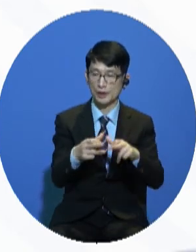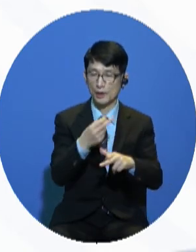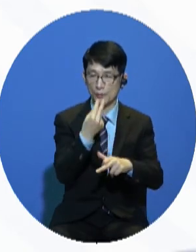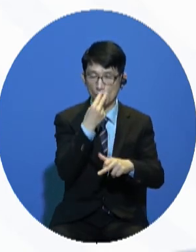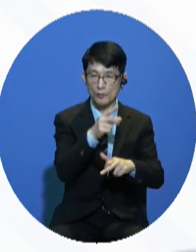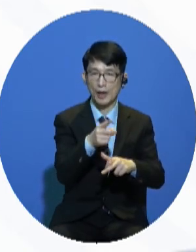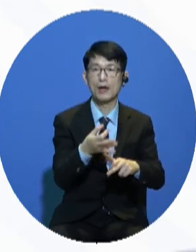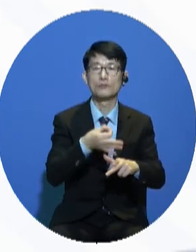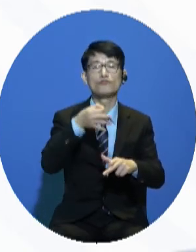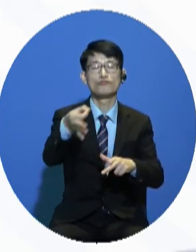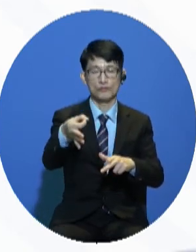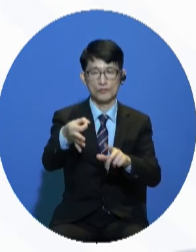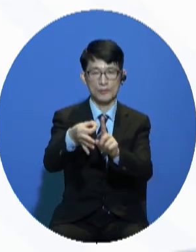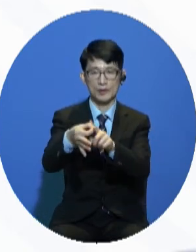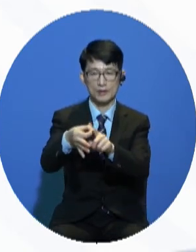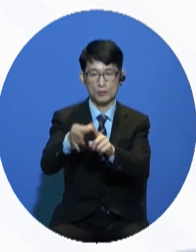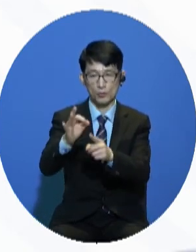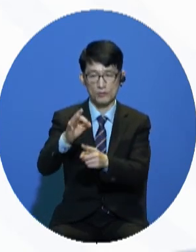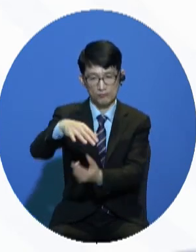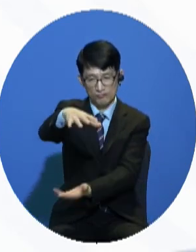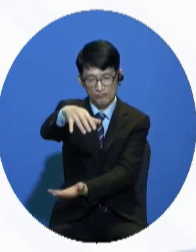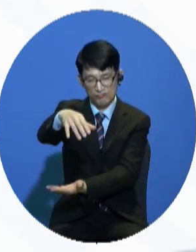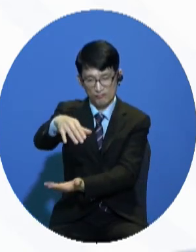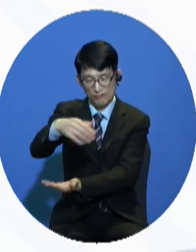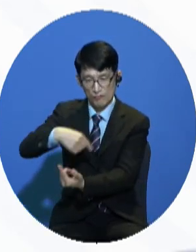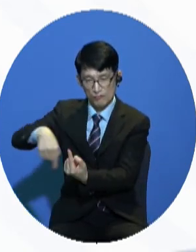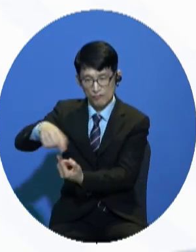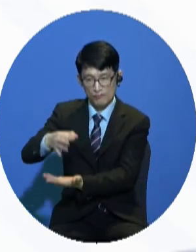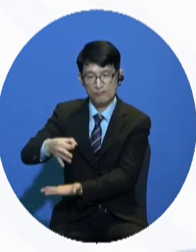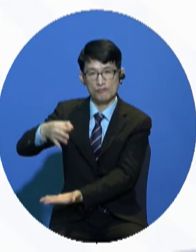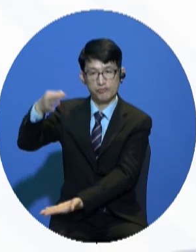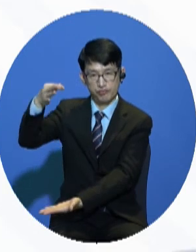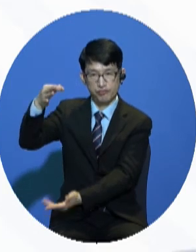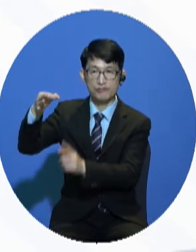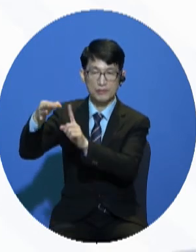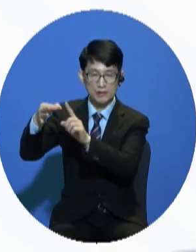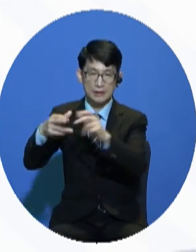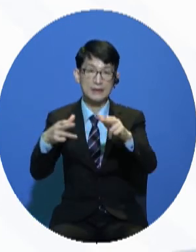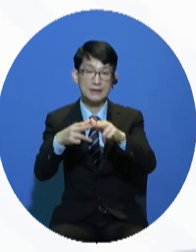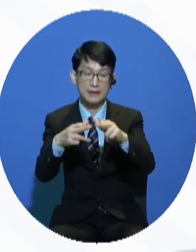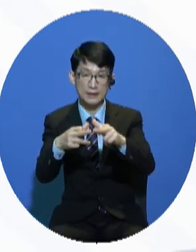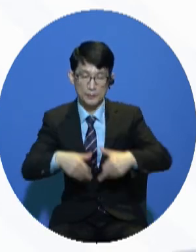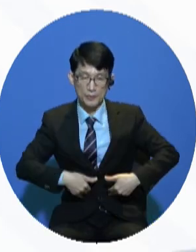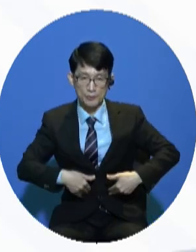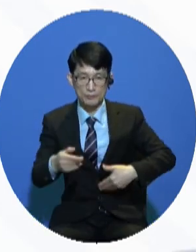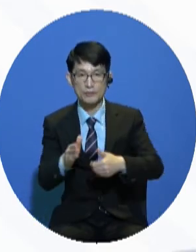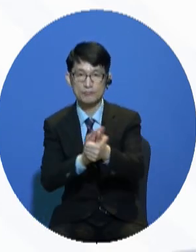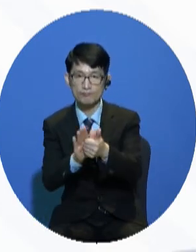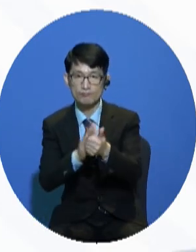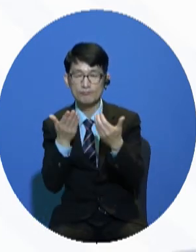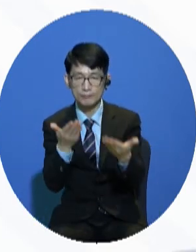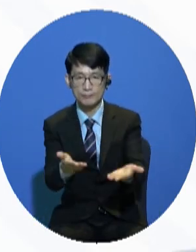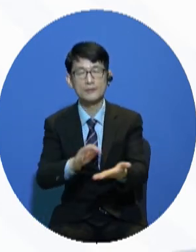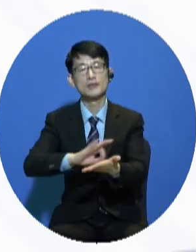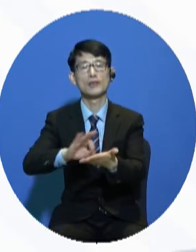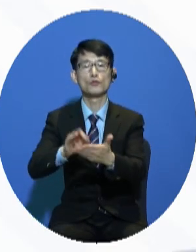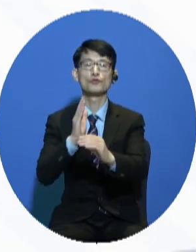호주는 이 막대한 재원을 조성해서 이것을 장애인에게 필요한 서비스를 지원하는 데 활용하고 있습니다.